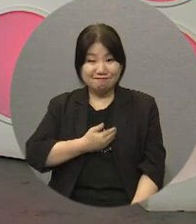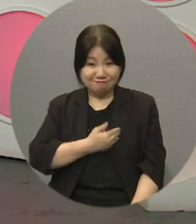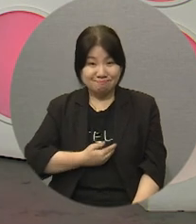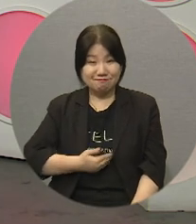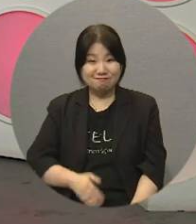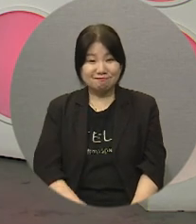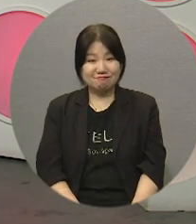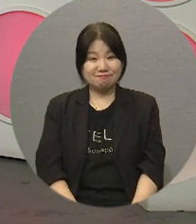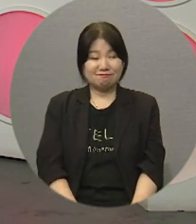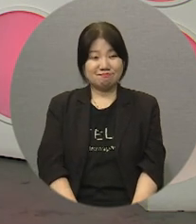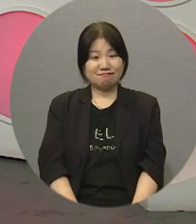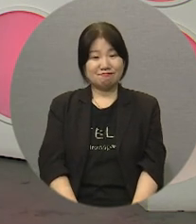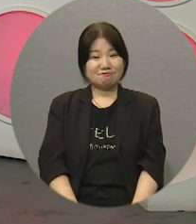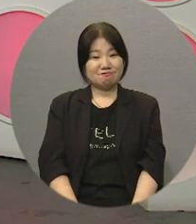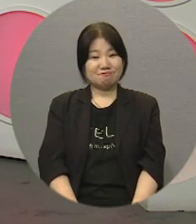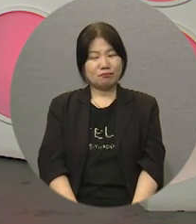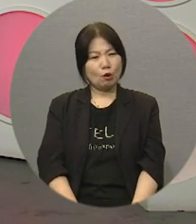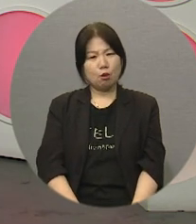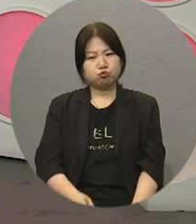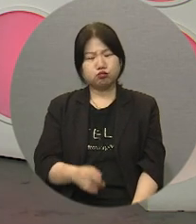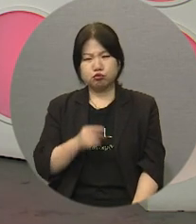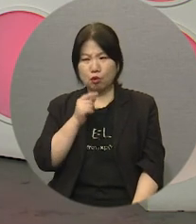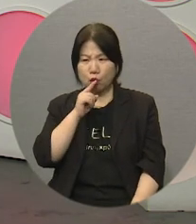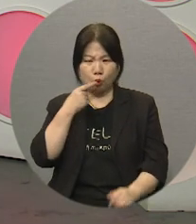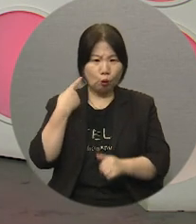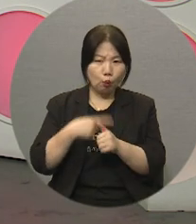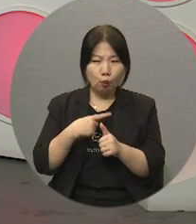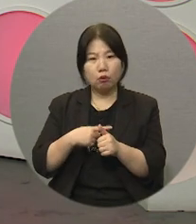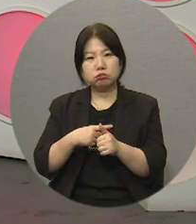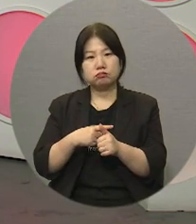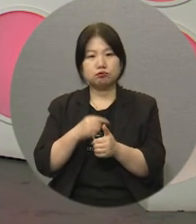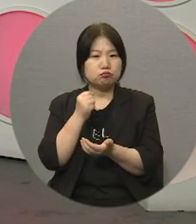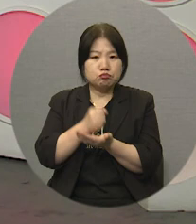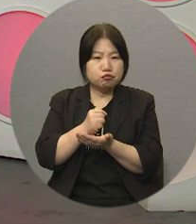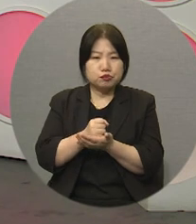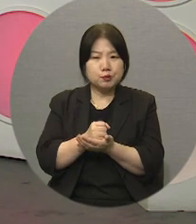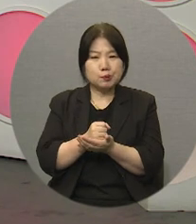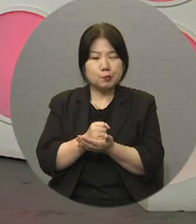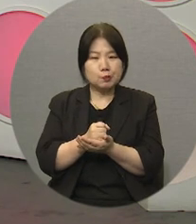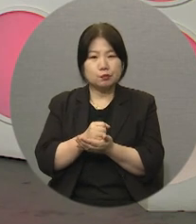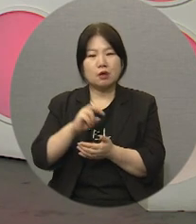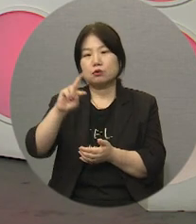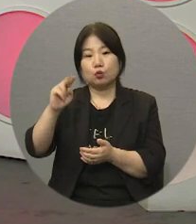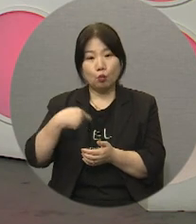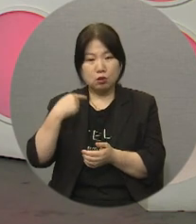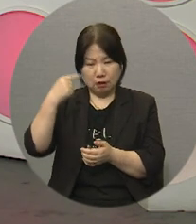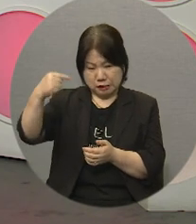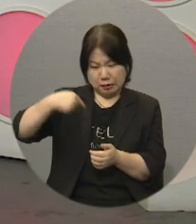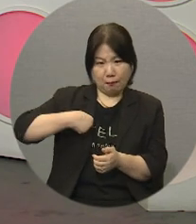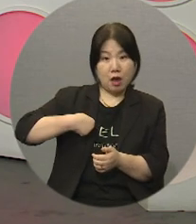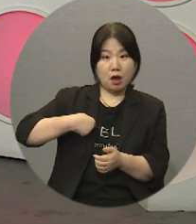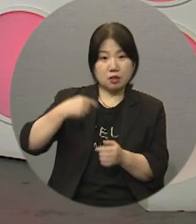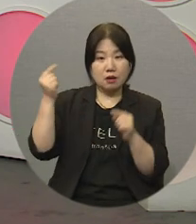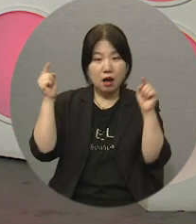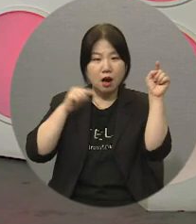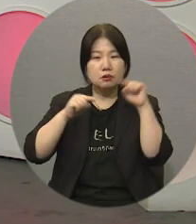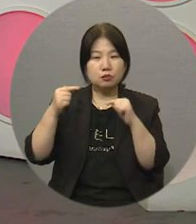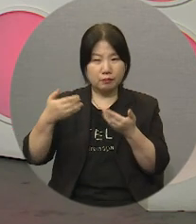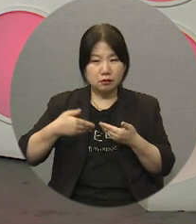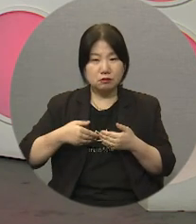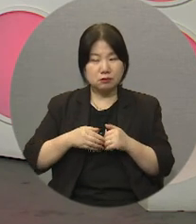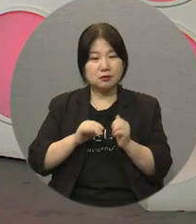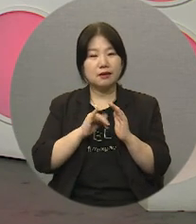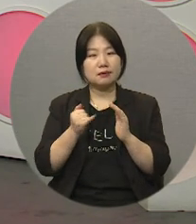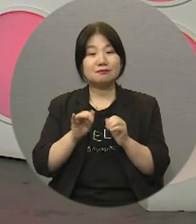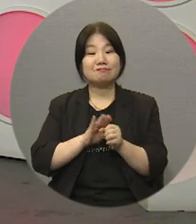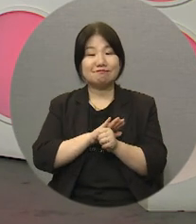하되 욱할 때가 많이 있어. 그래도 함부로 보면. 말하지 않기. 그렇죠. 왜냐면 화살처럼 부메랑처럼 돌아온다. 맞습니다. 가족은